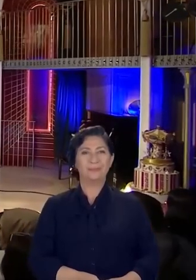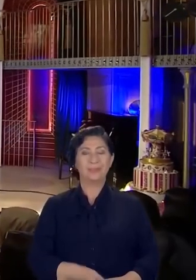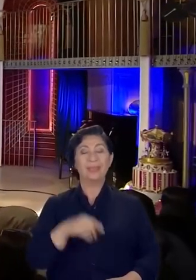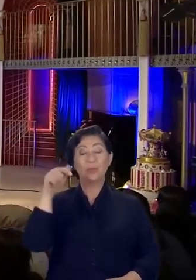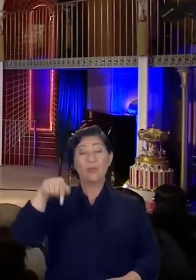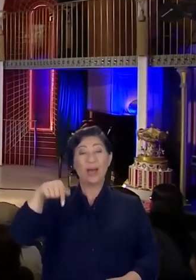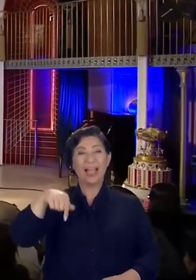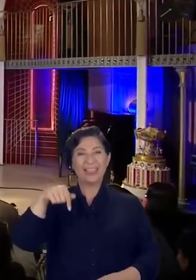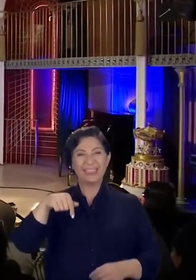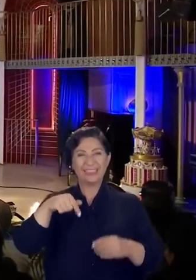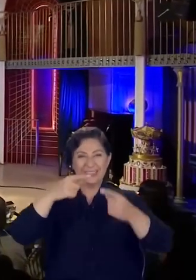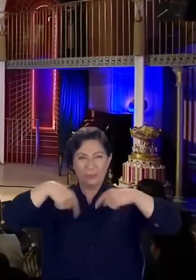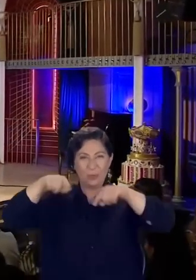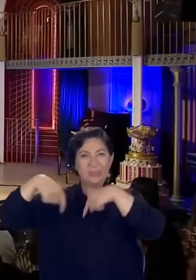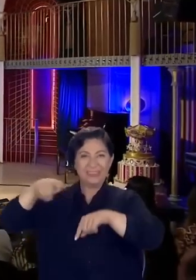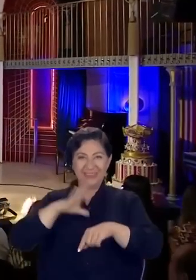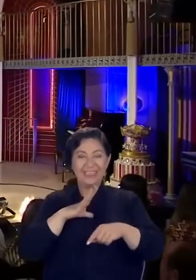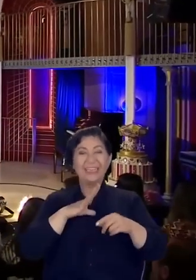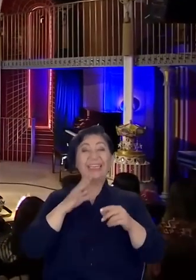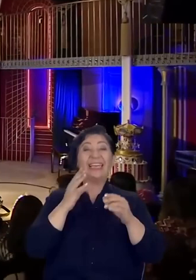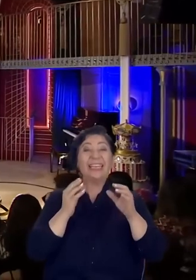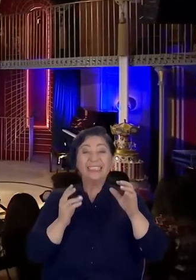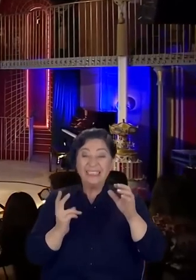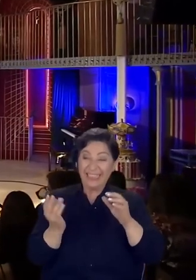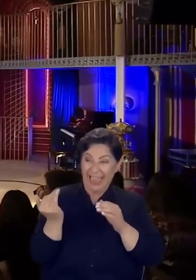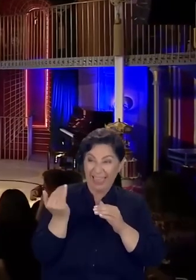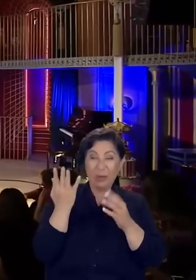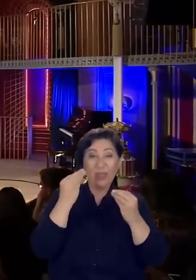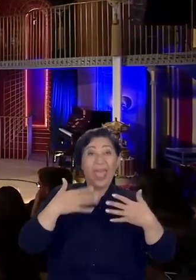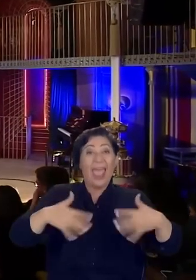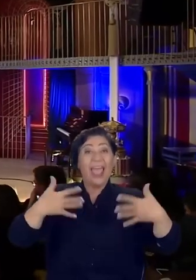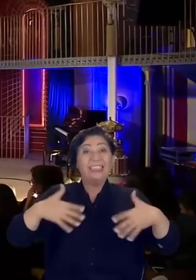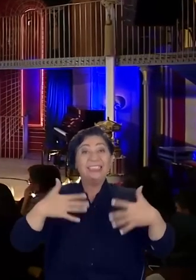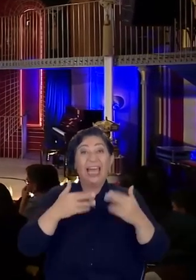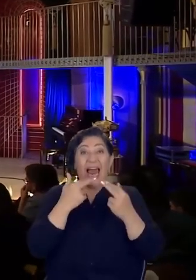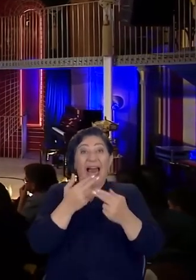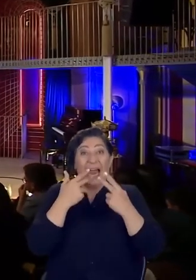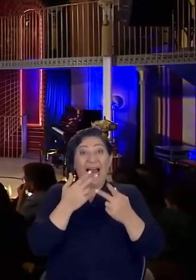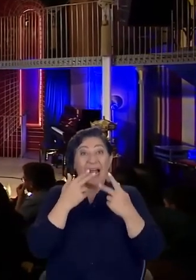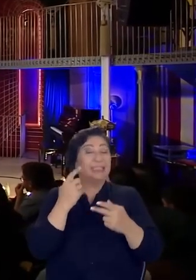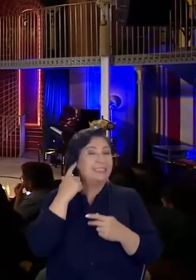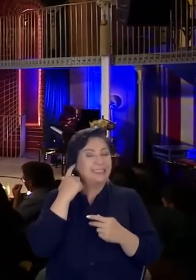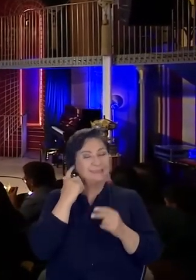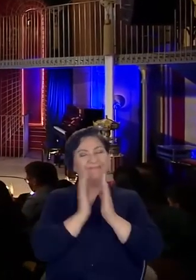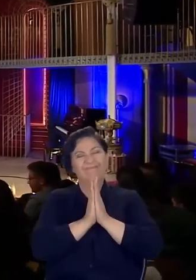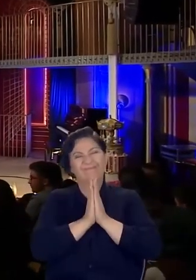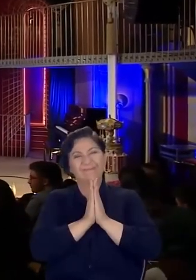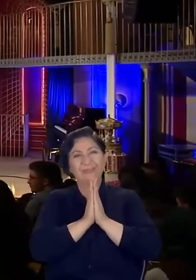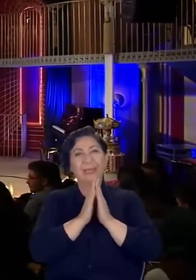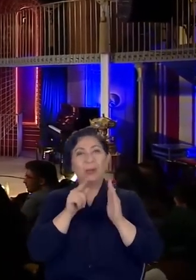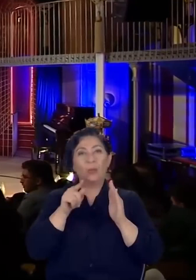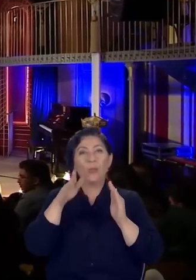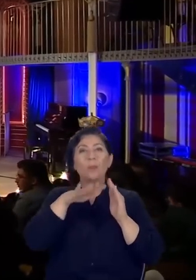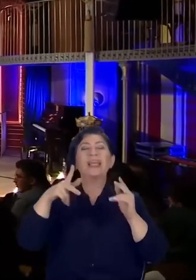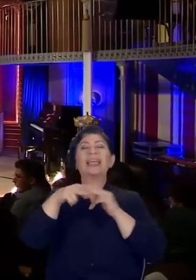Bu alt katta kulislerimiz var da. Tamam. Çıkacak olanlar heyecanlanıyorlar, konuşuyorlar falan. Çok affedersiniz. Tamam. Burayı, bu